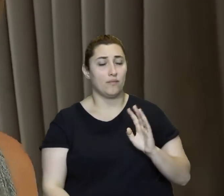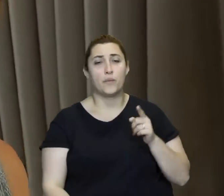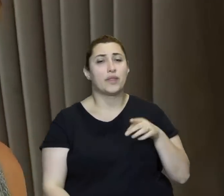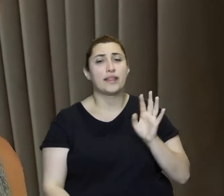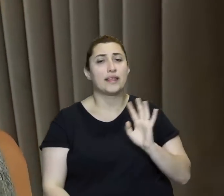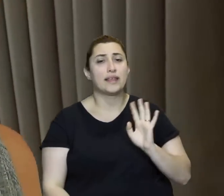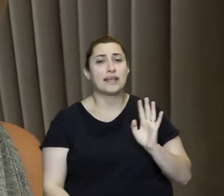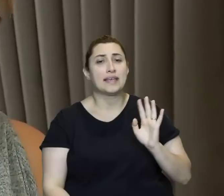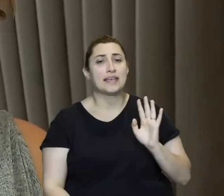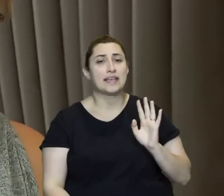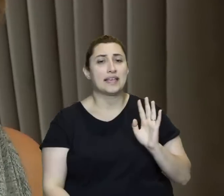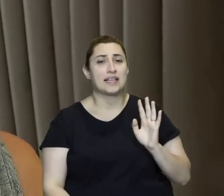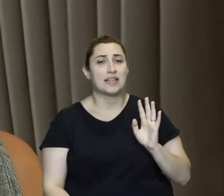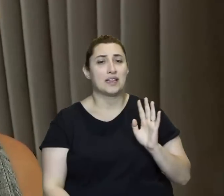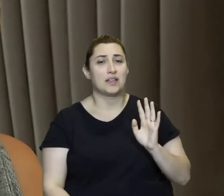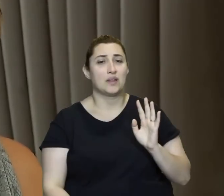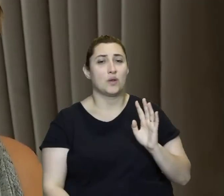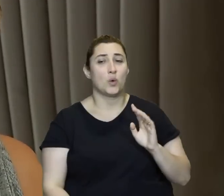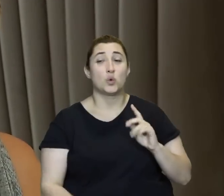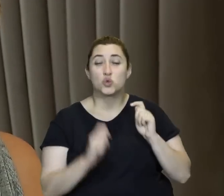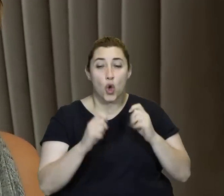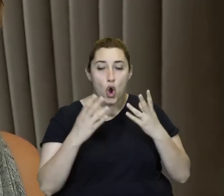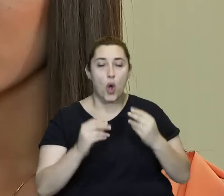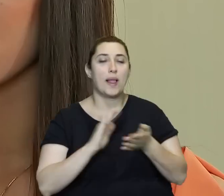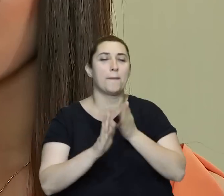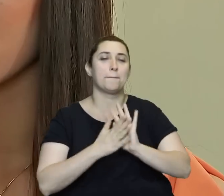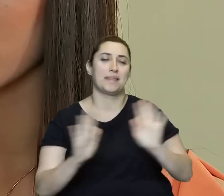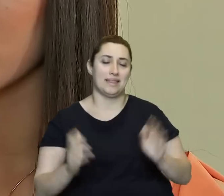Aksine. Zor olan kısmı atlattım.